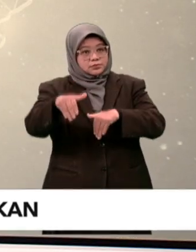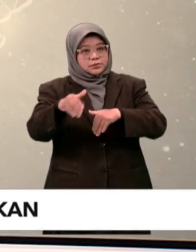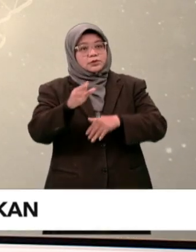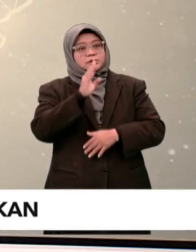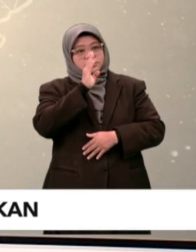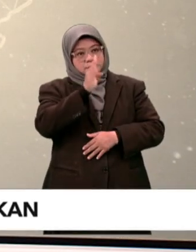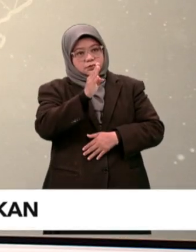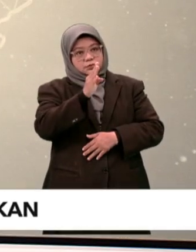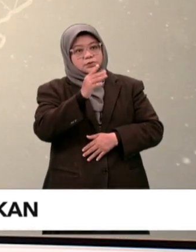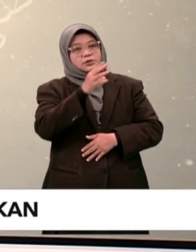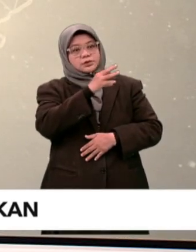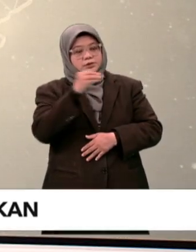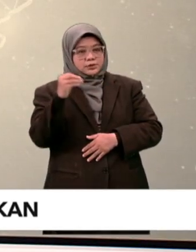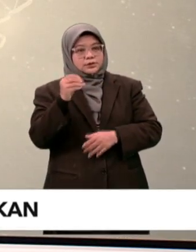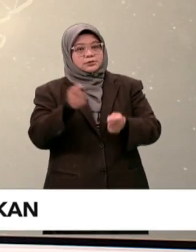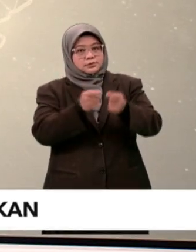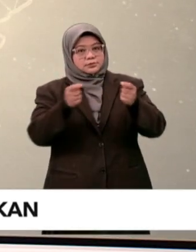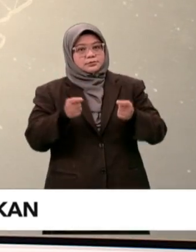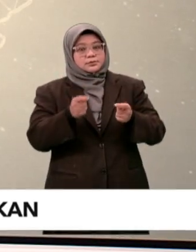kembali